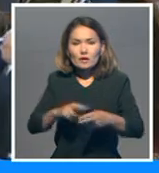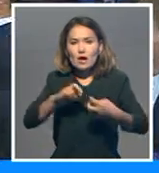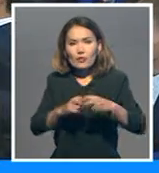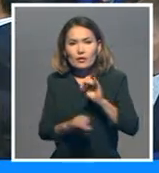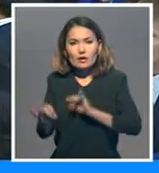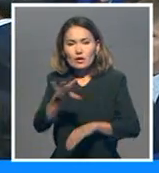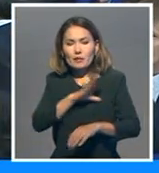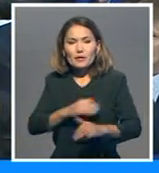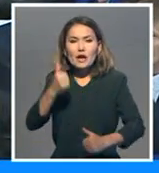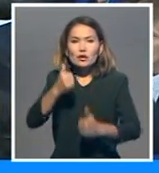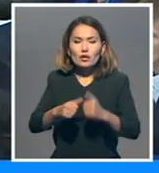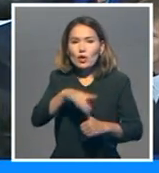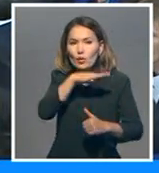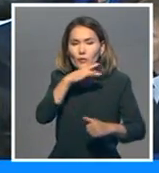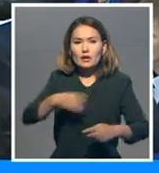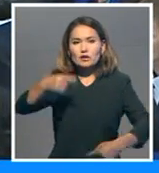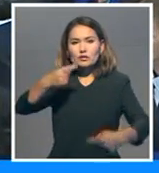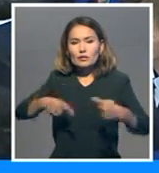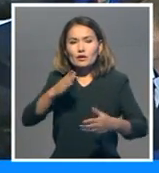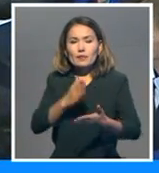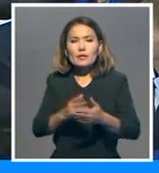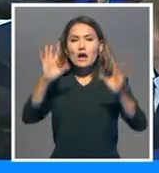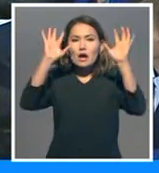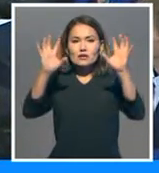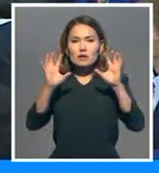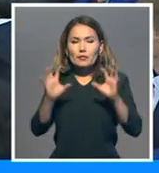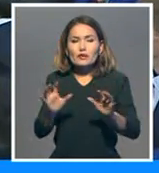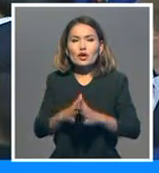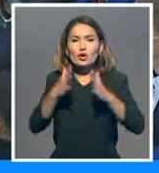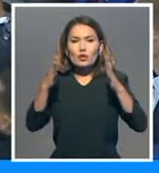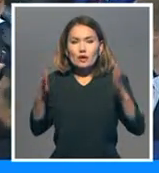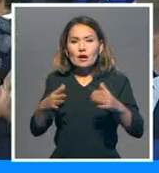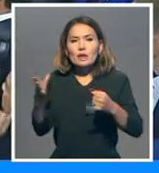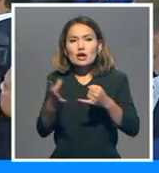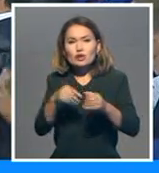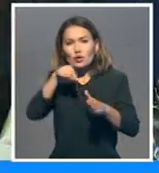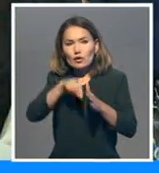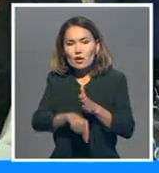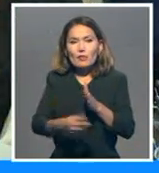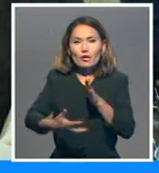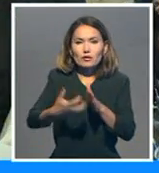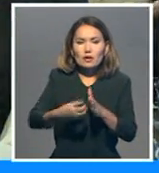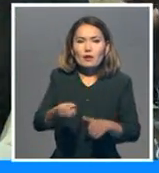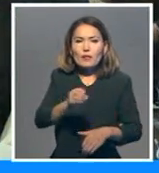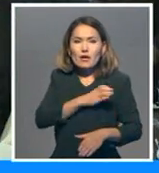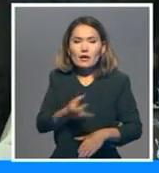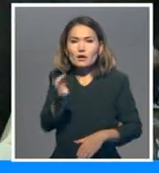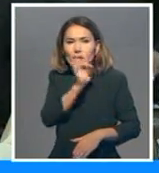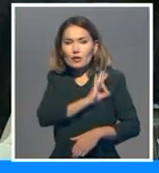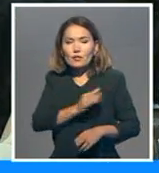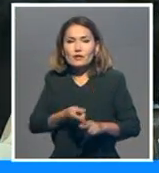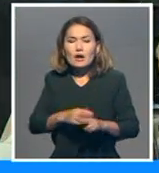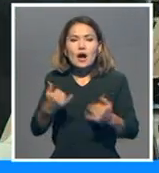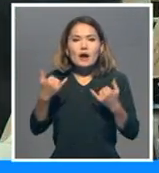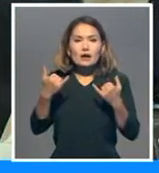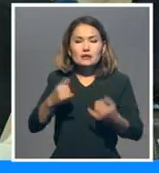Өйткені тендердің төңірегінде дау көп. Заңдардың тағы бір үлкен шоғыры жер қойнауын пайдалану, жоғарғы оқу орындарын академиялық